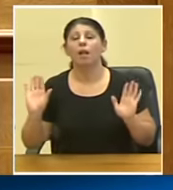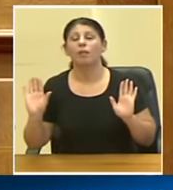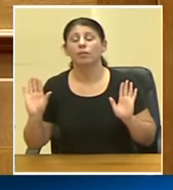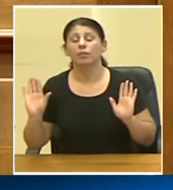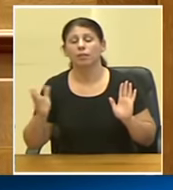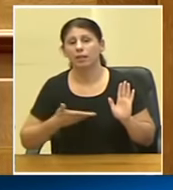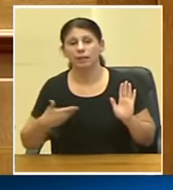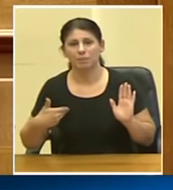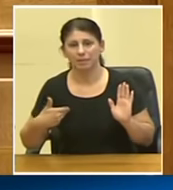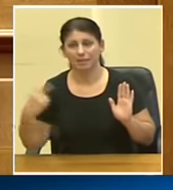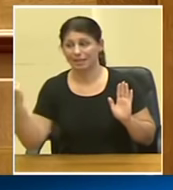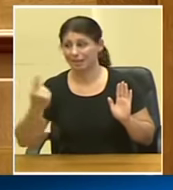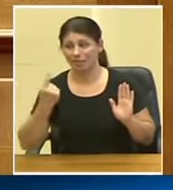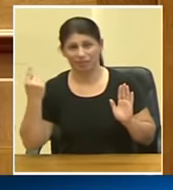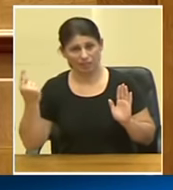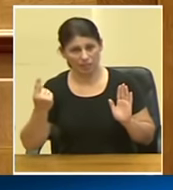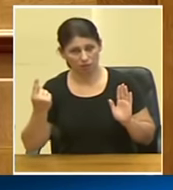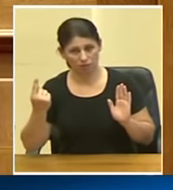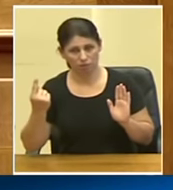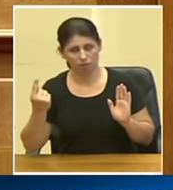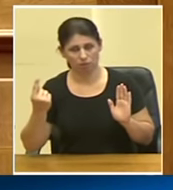στις συνθήκες που